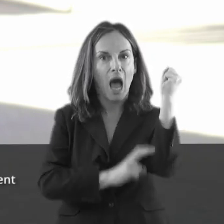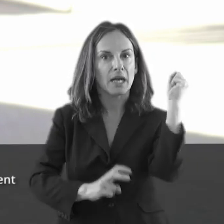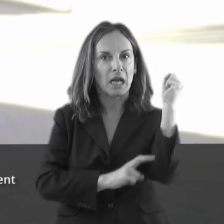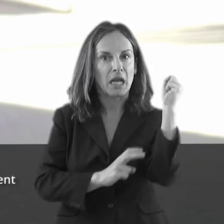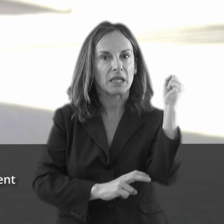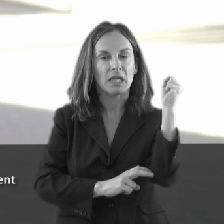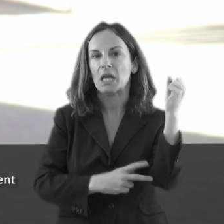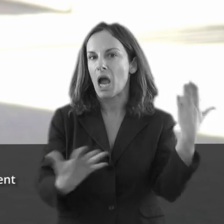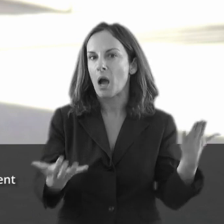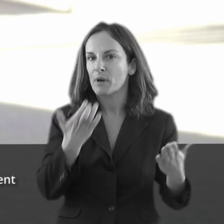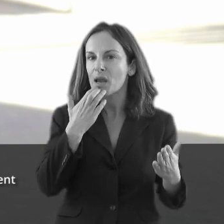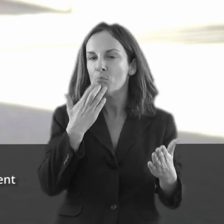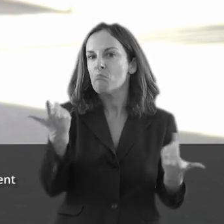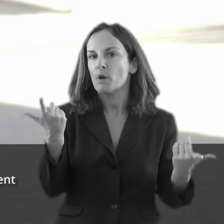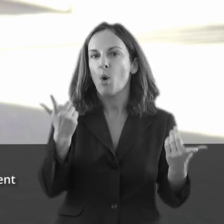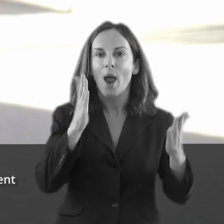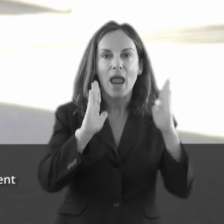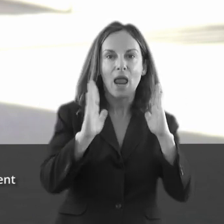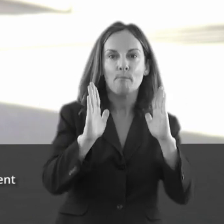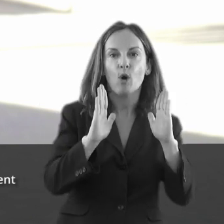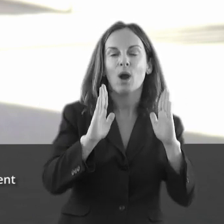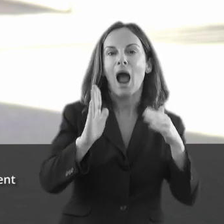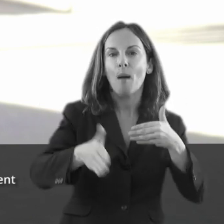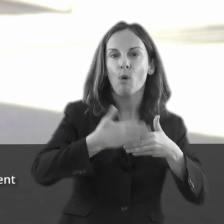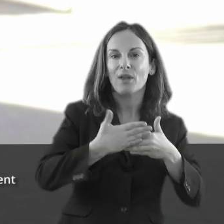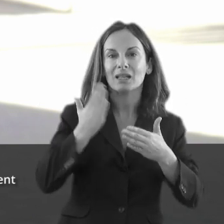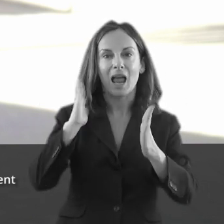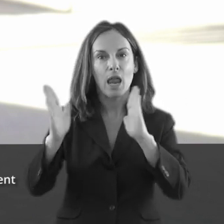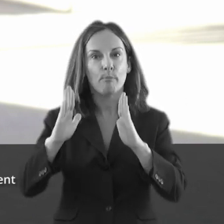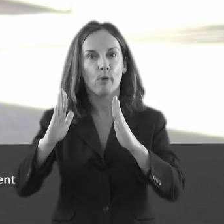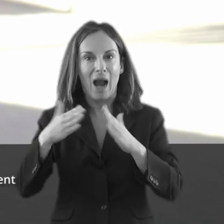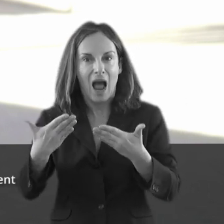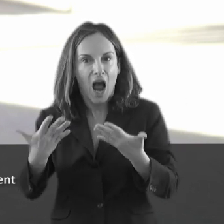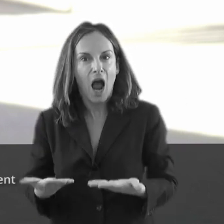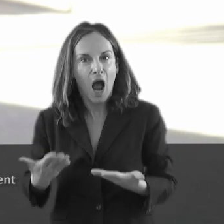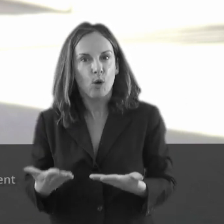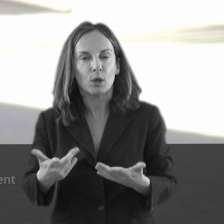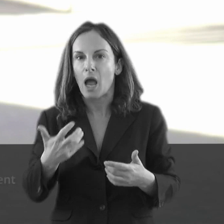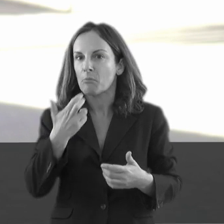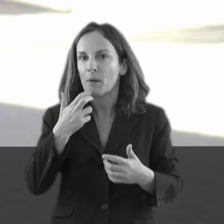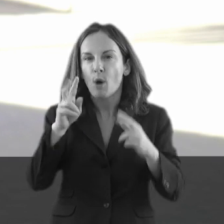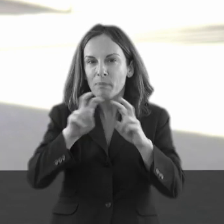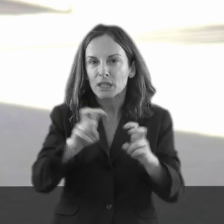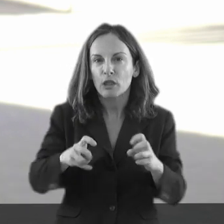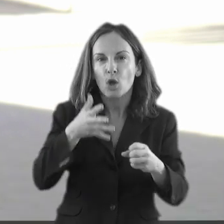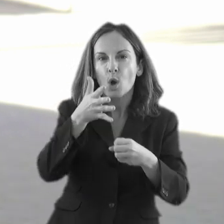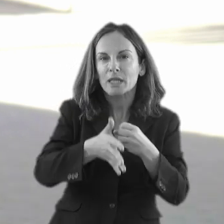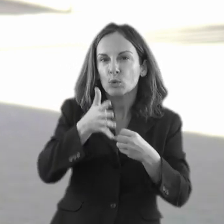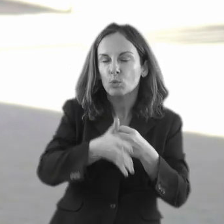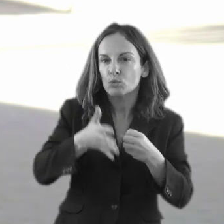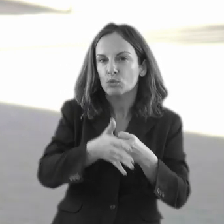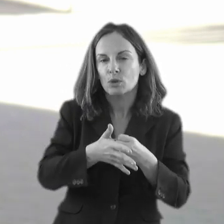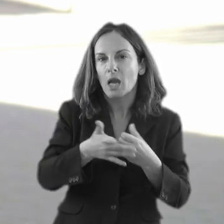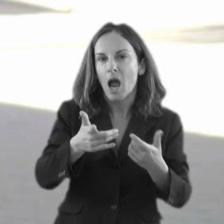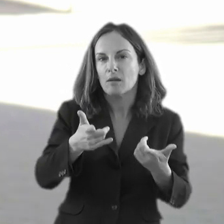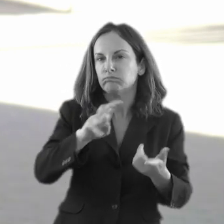època moderna, per època contemporània, fem arqueologia industrial, experimental, fem moltes coses. És a dir, l'arqueologia és una tècnica